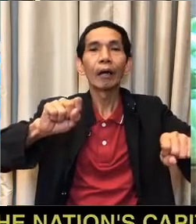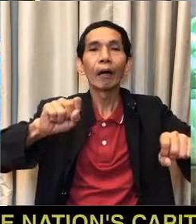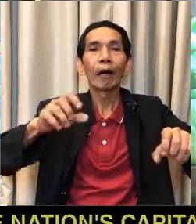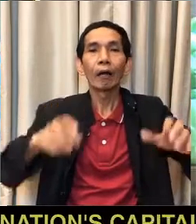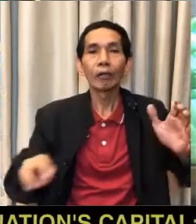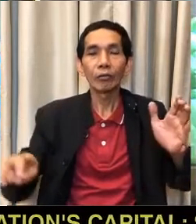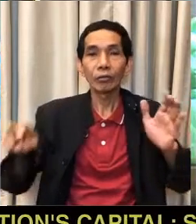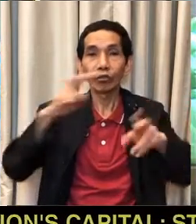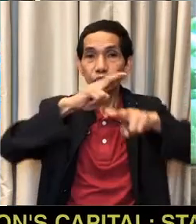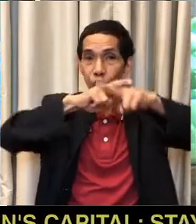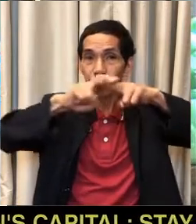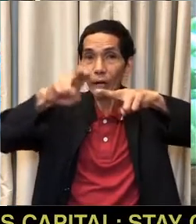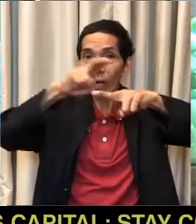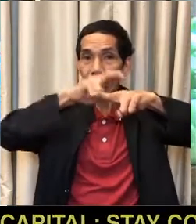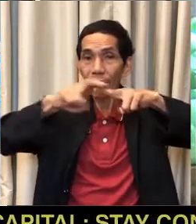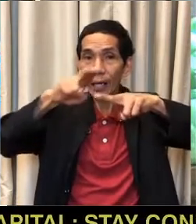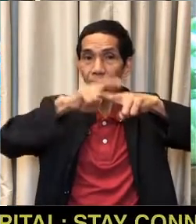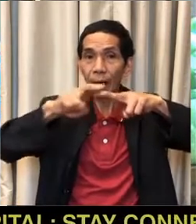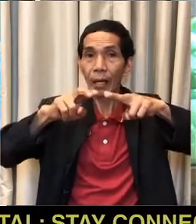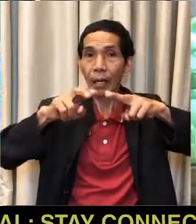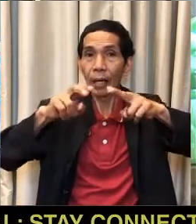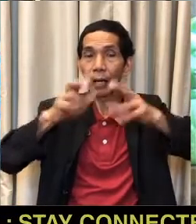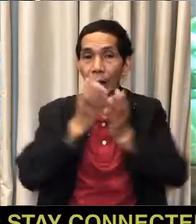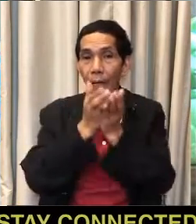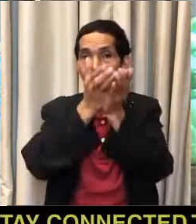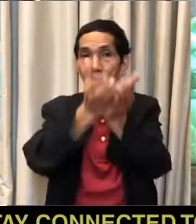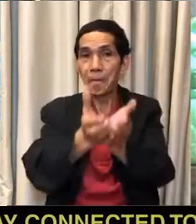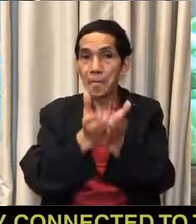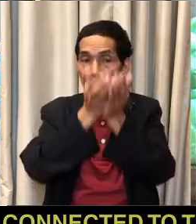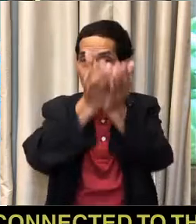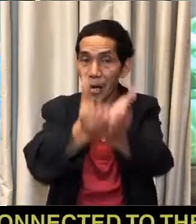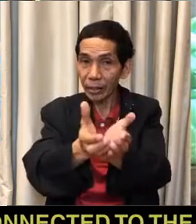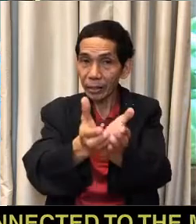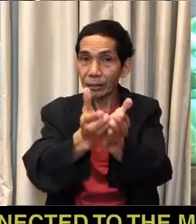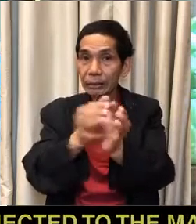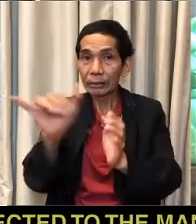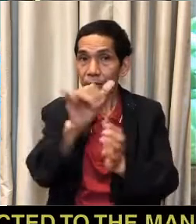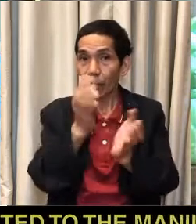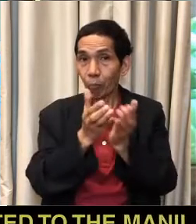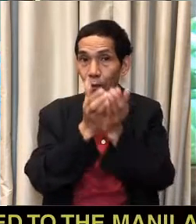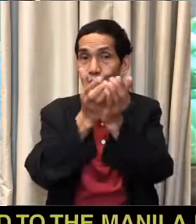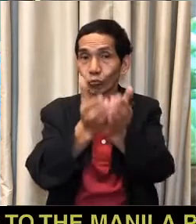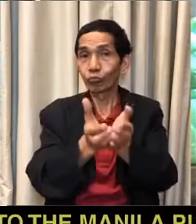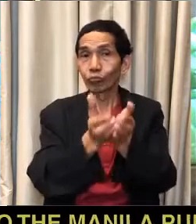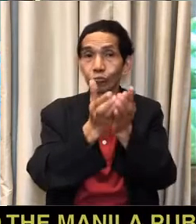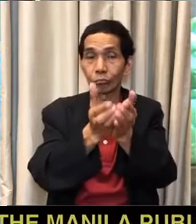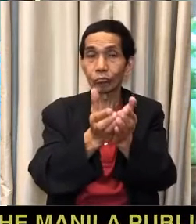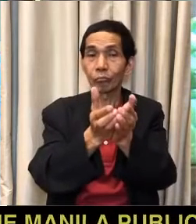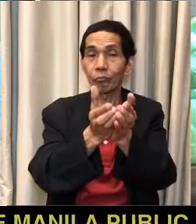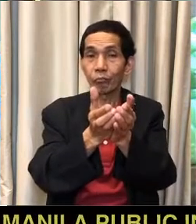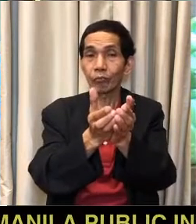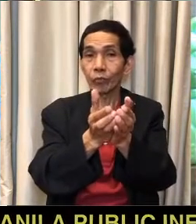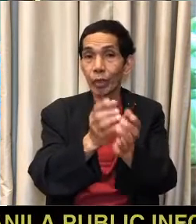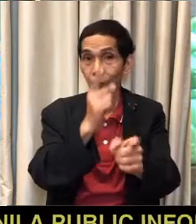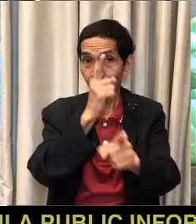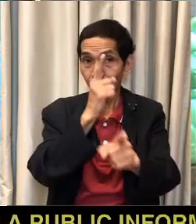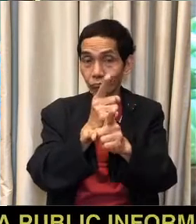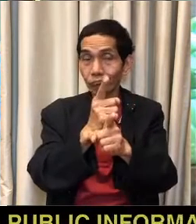passenger trains, and marine vehicles. So, ibig sabihin, pati barko. Di ba?